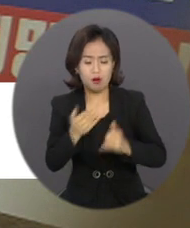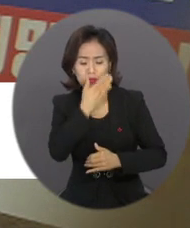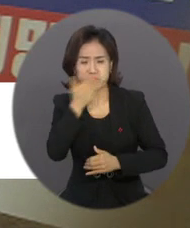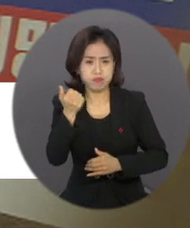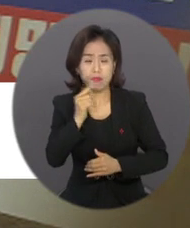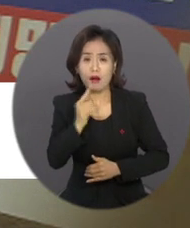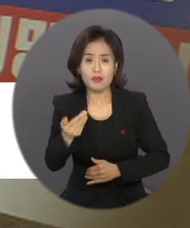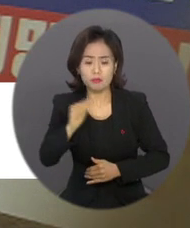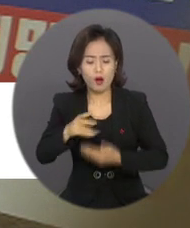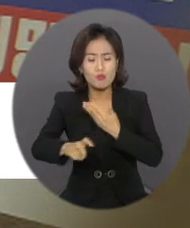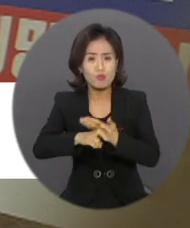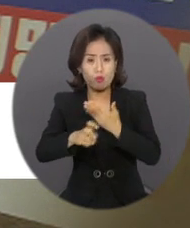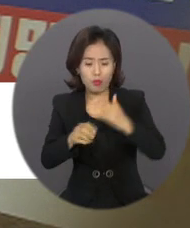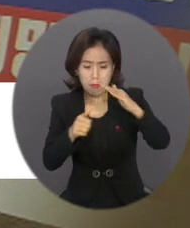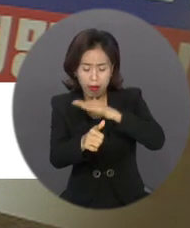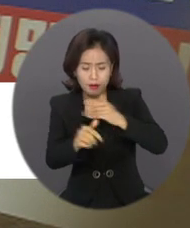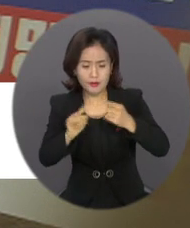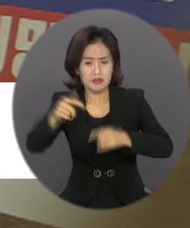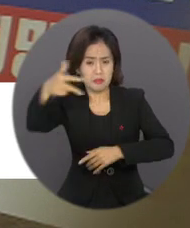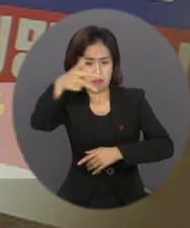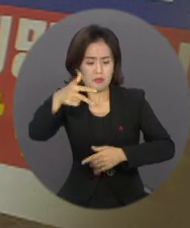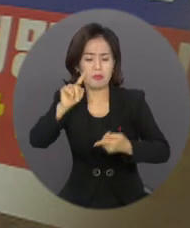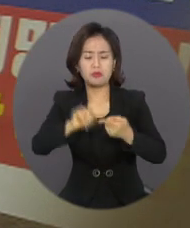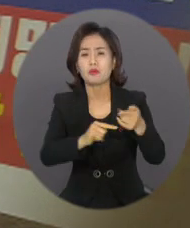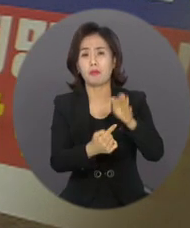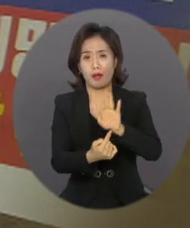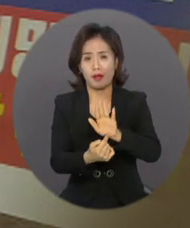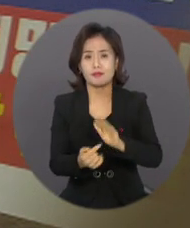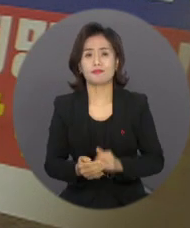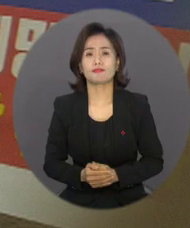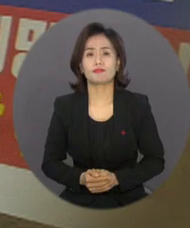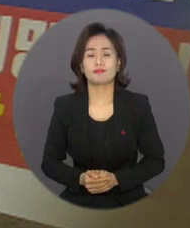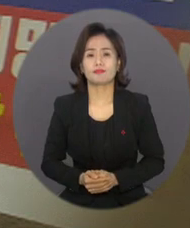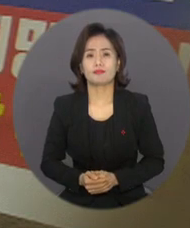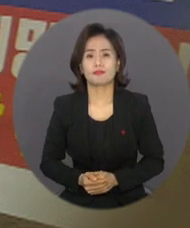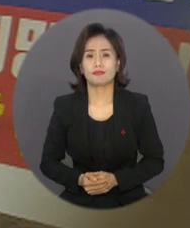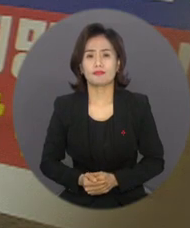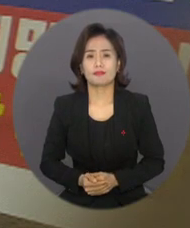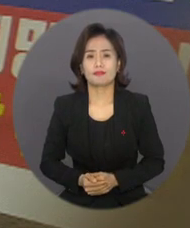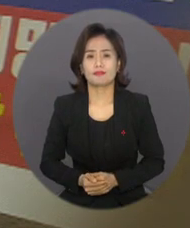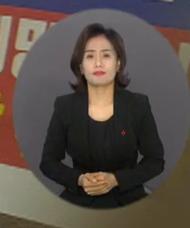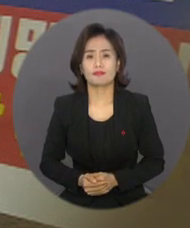무단침입 장면이 cctv에 그대로 찍혔습니다 임지은 기자의 단독 보도입니다